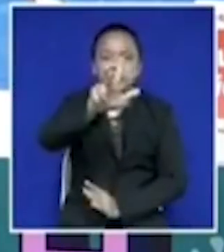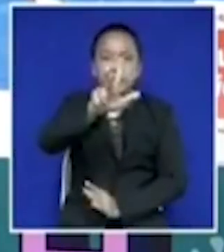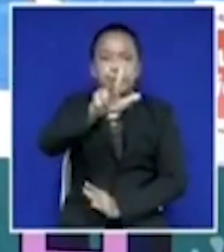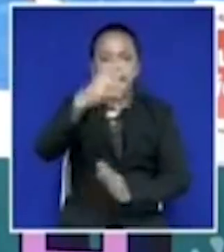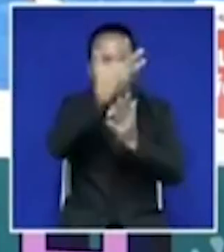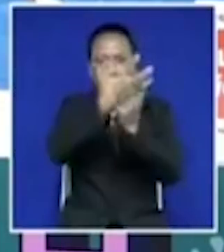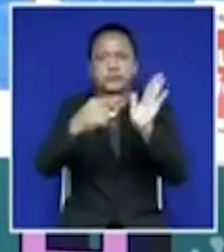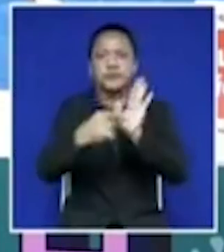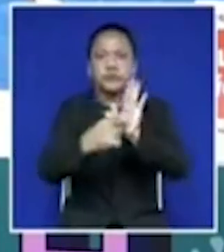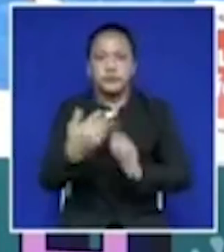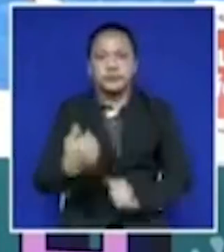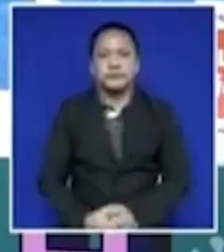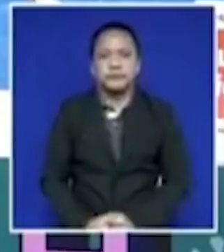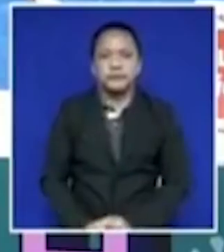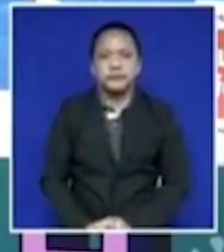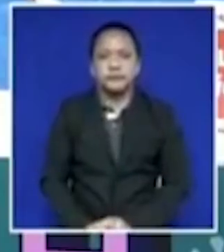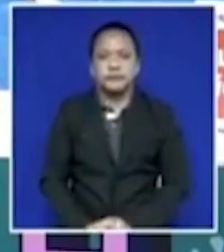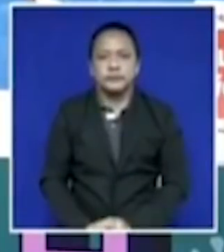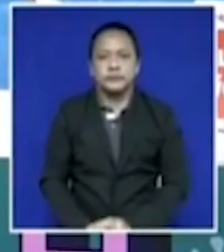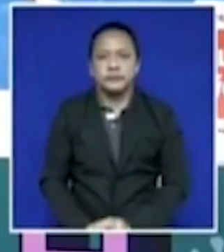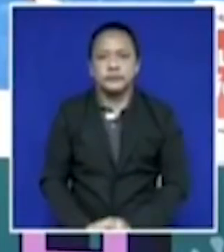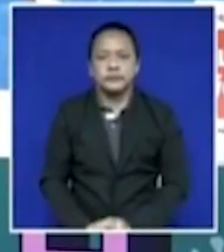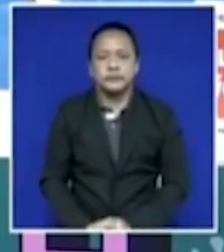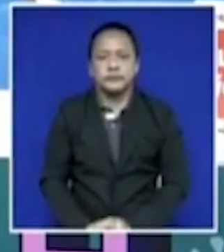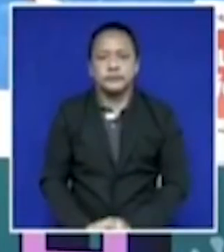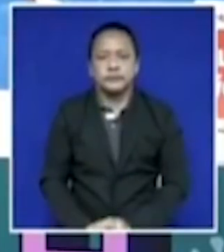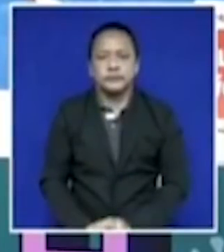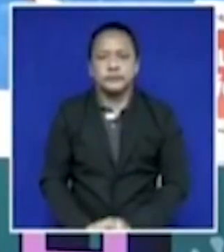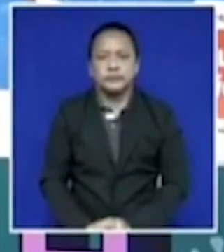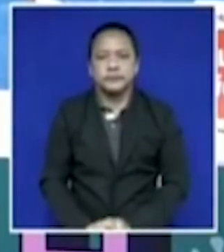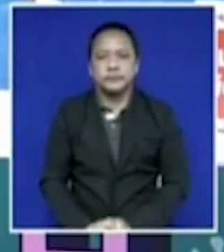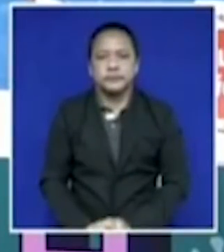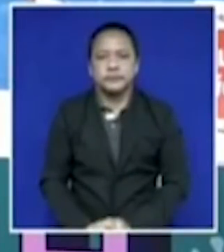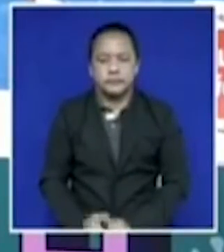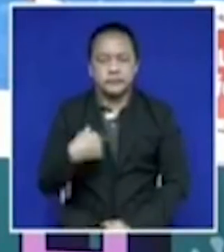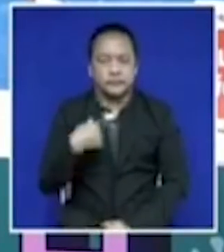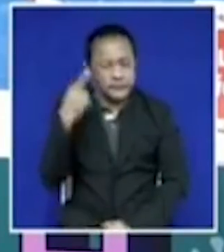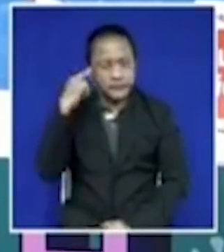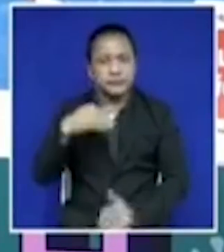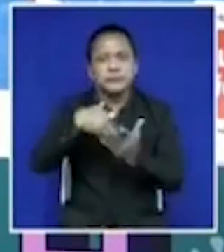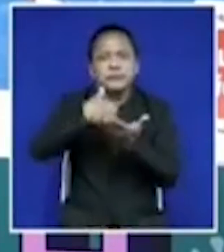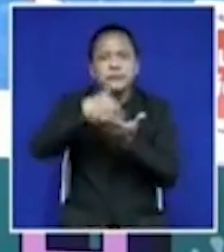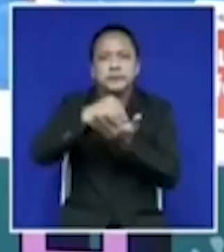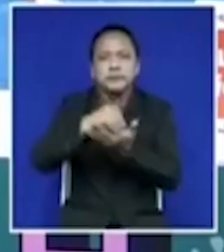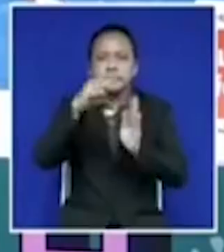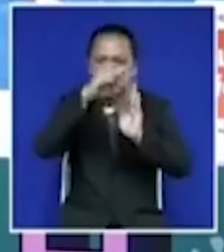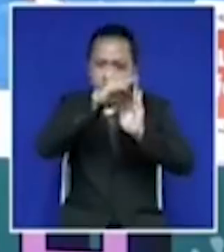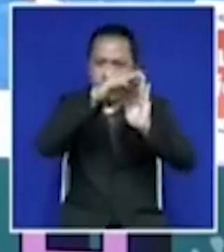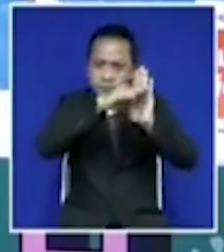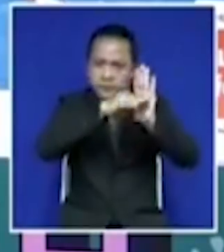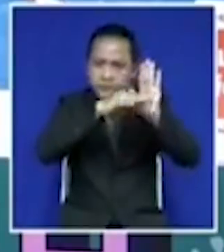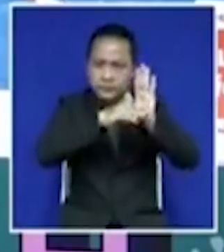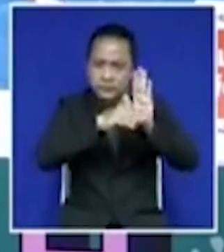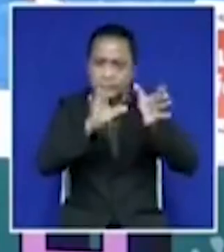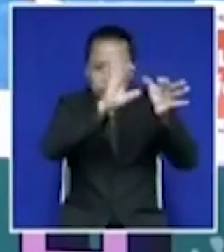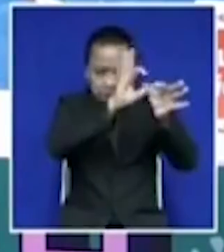นเป็นผังมาสักนิดมีไหมฮะก็จะได้เห็นนะครับว่าเราจะค่อยๆ ใช้